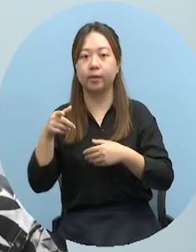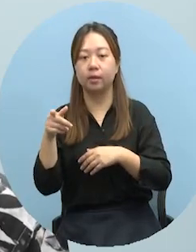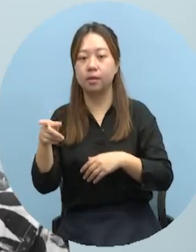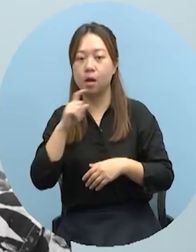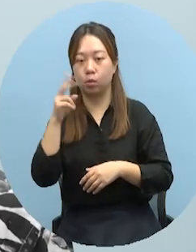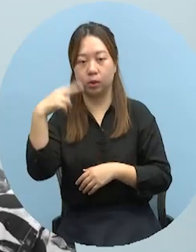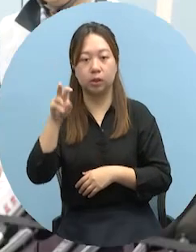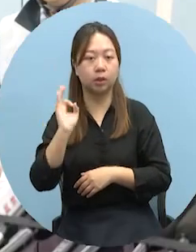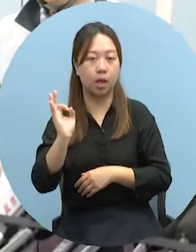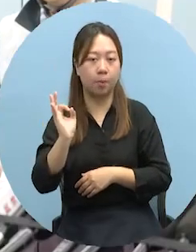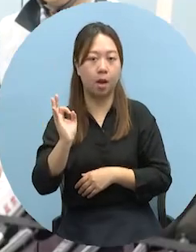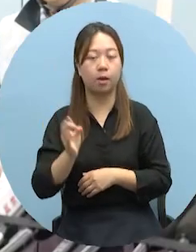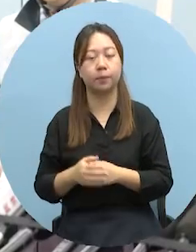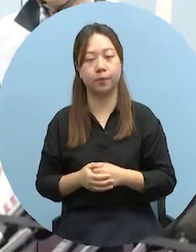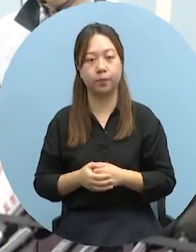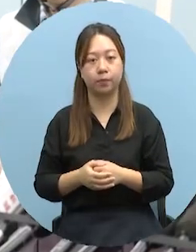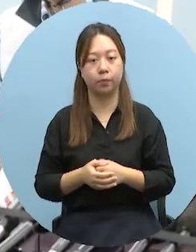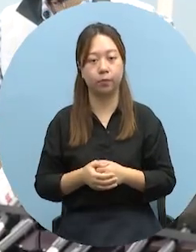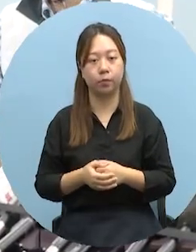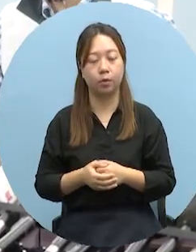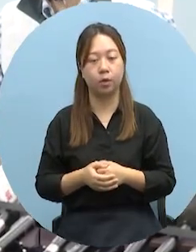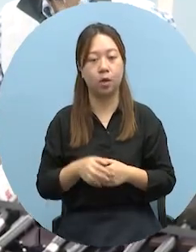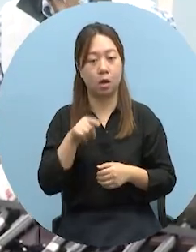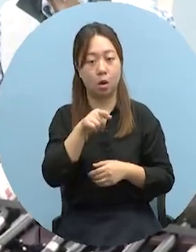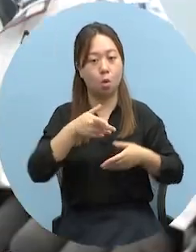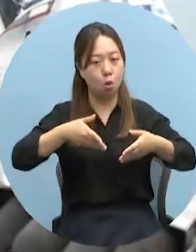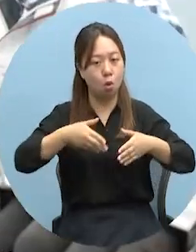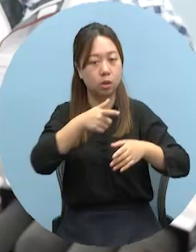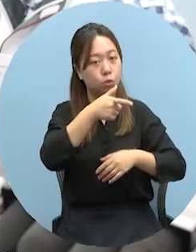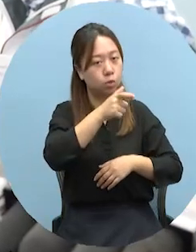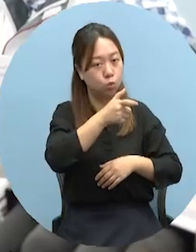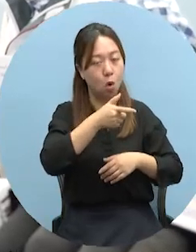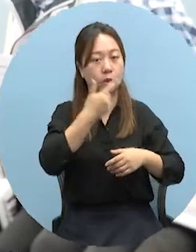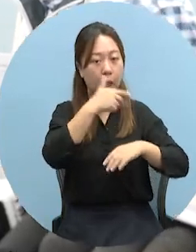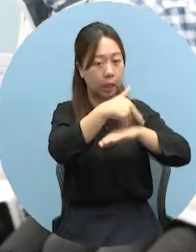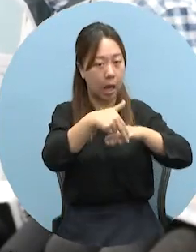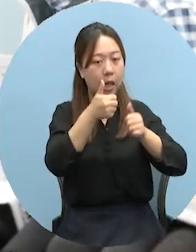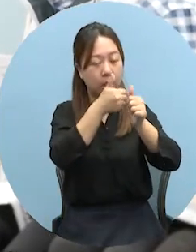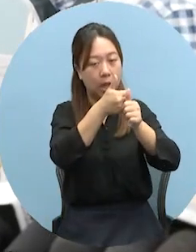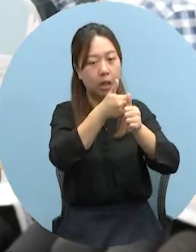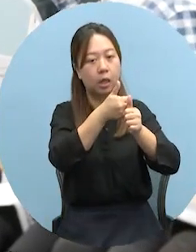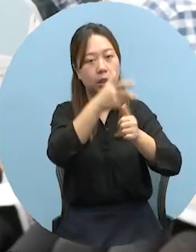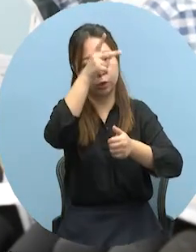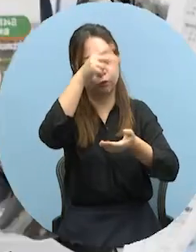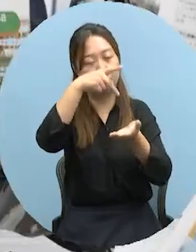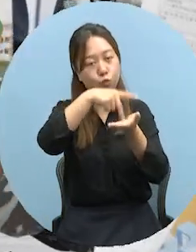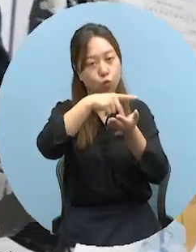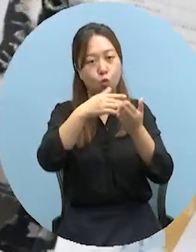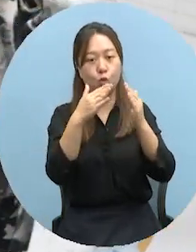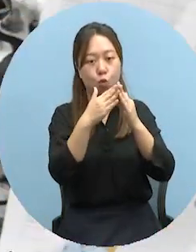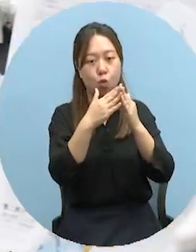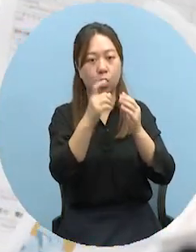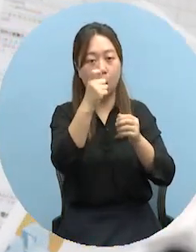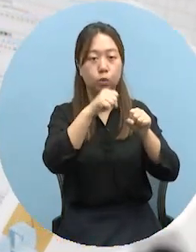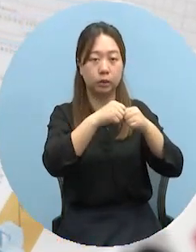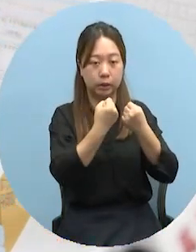2300個單位。如果以油博路，因為它是新界啦，就跟回我新界的公屋租金打了個9折